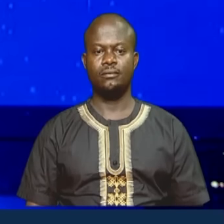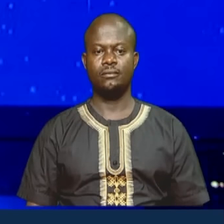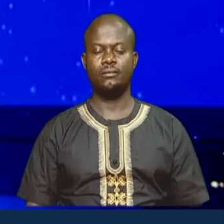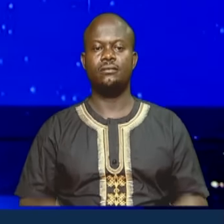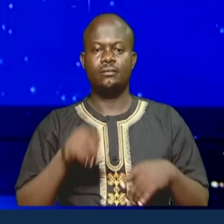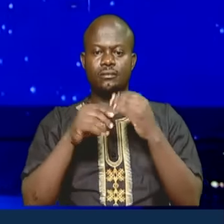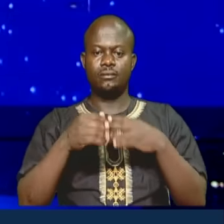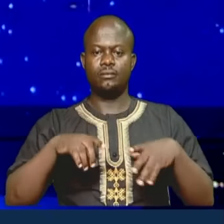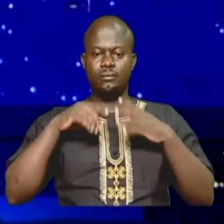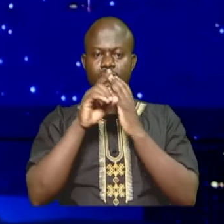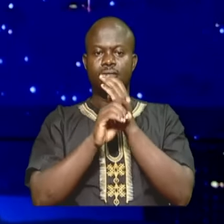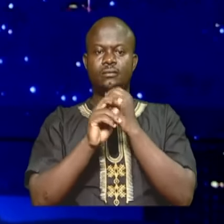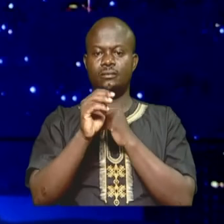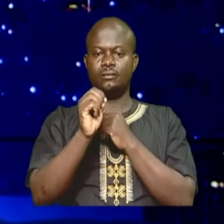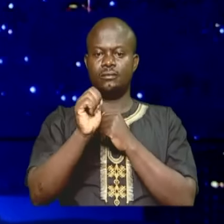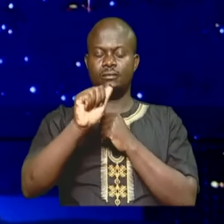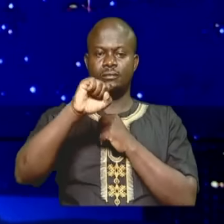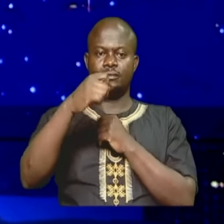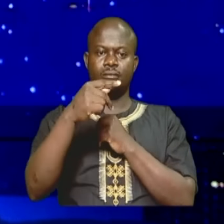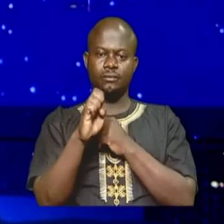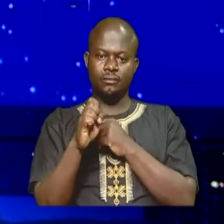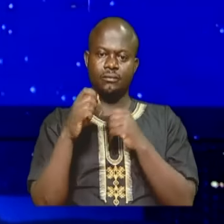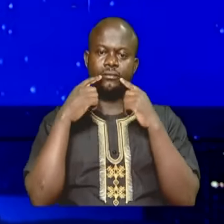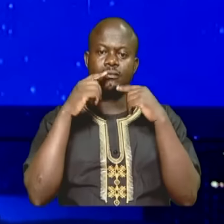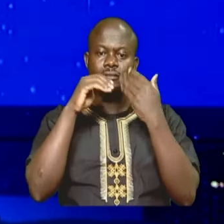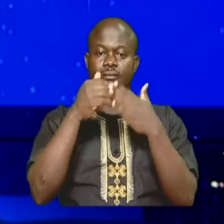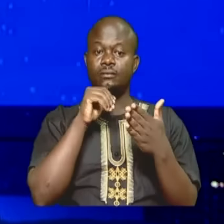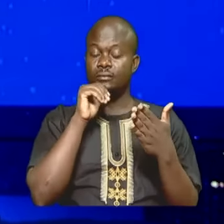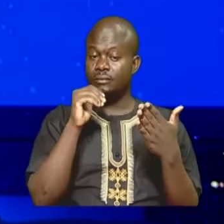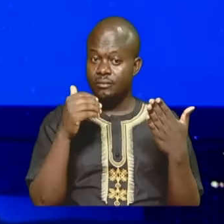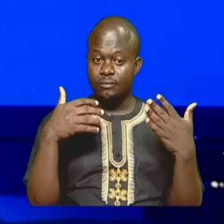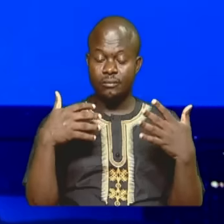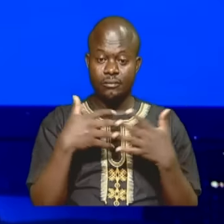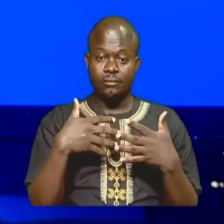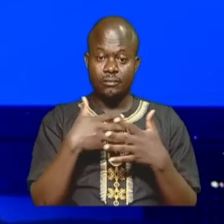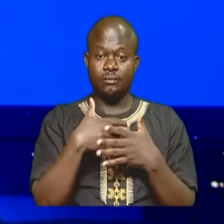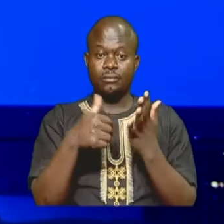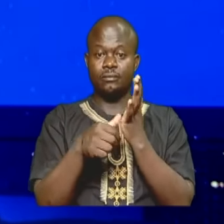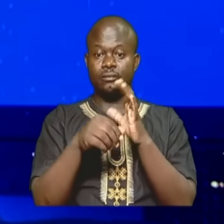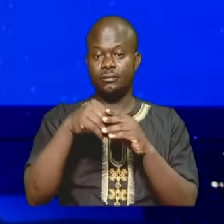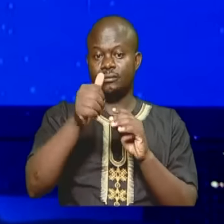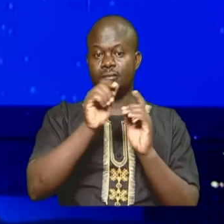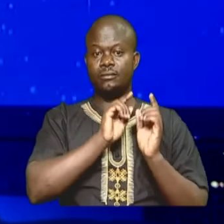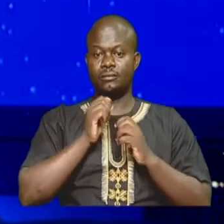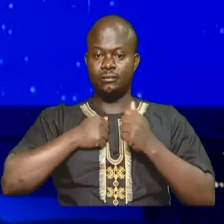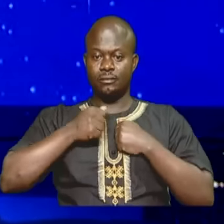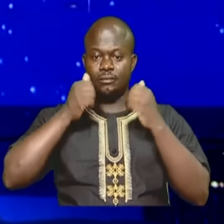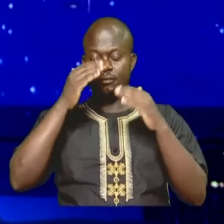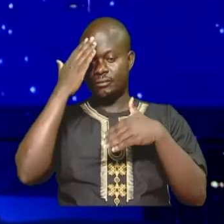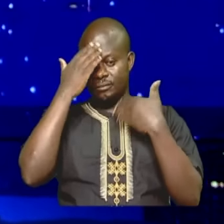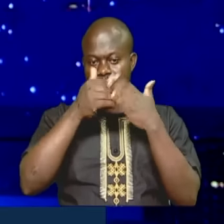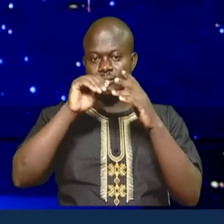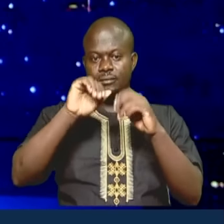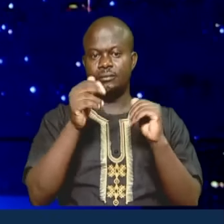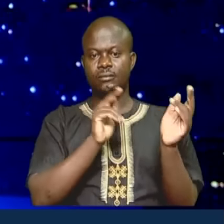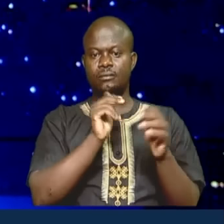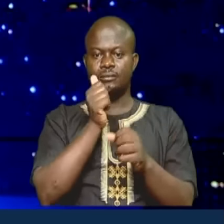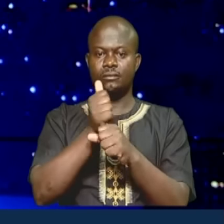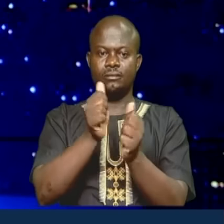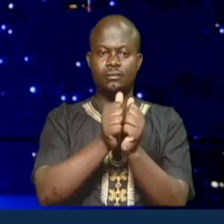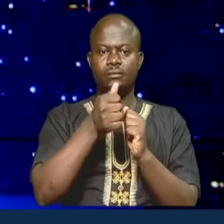Abatuye mu karere ka Nyamasheke baravuga ko nta gitotsi cyari gisanzwe mu mubano wabo n'ingabo z'u Rwanda, kuko basanzwe bakorana mu